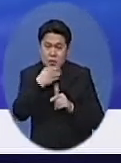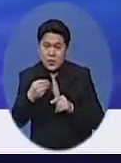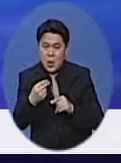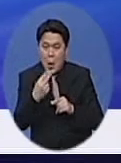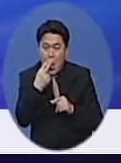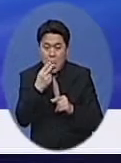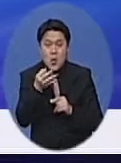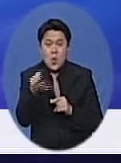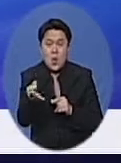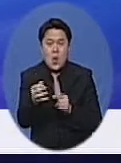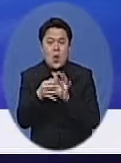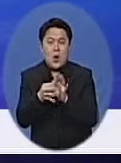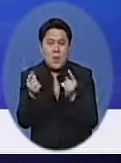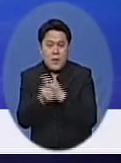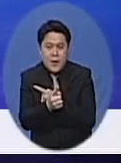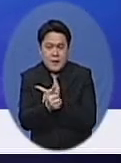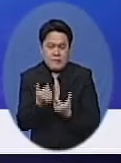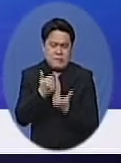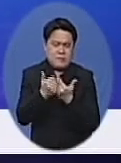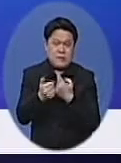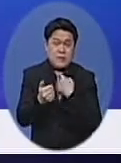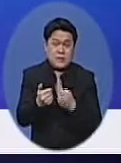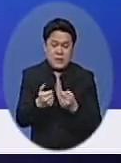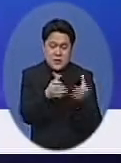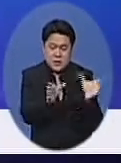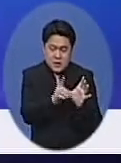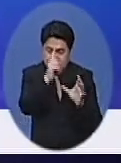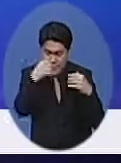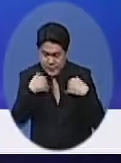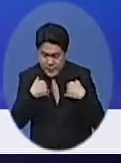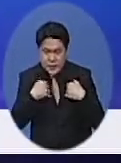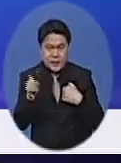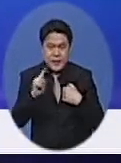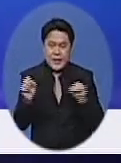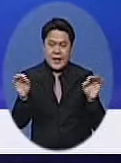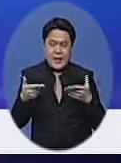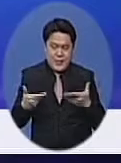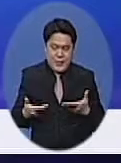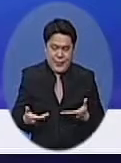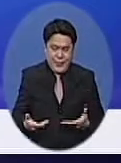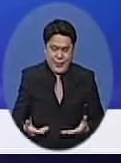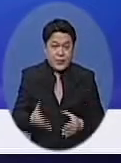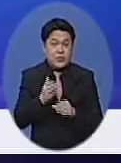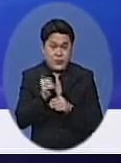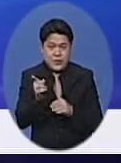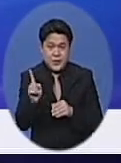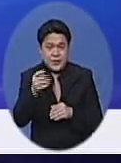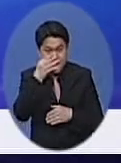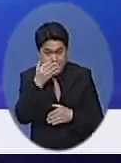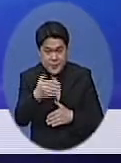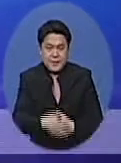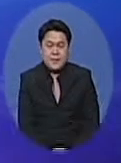건강보험료 개편을 놓고 파열음을 빚었는데요. 당정이 모두 숨 고르기에 들어가면서 신중 모드로 전환했습니다.